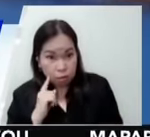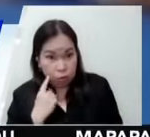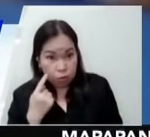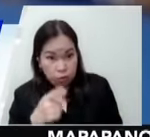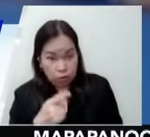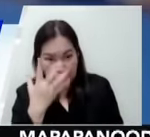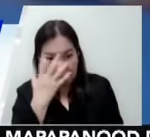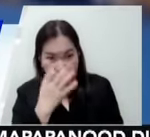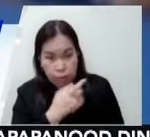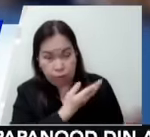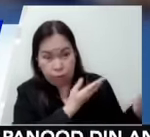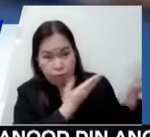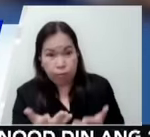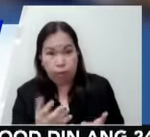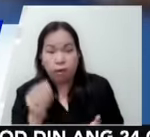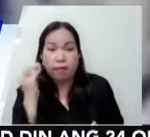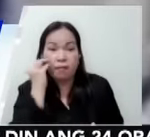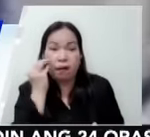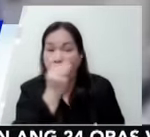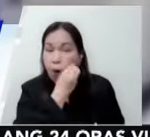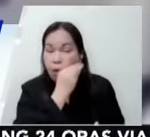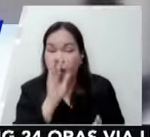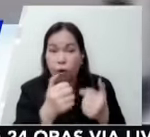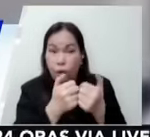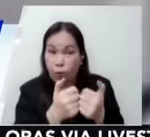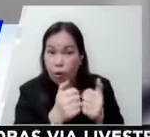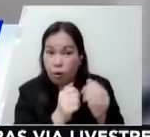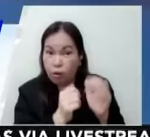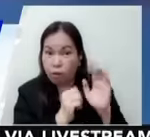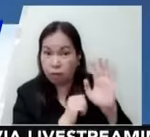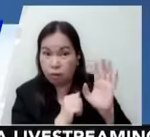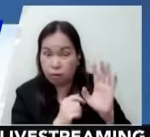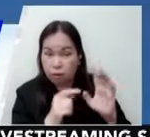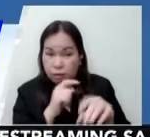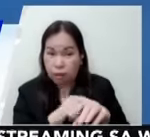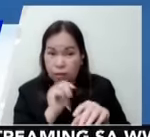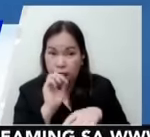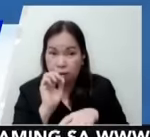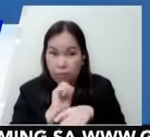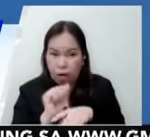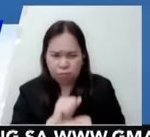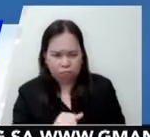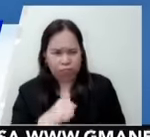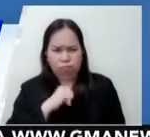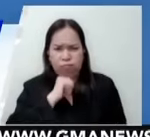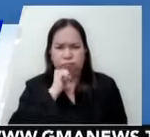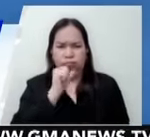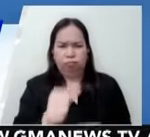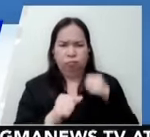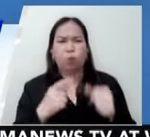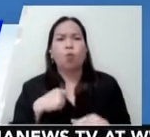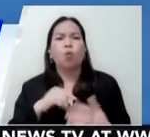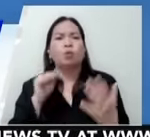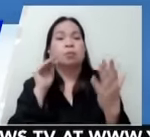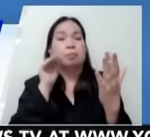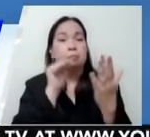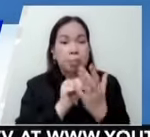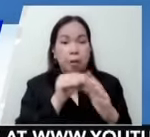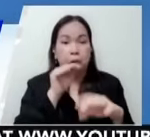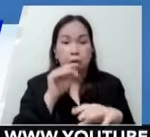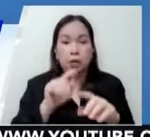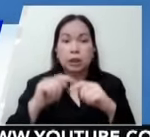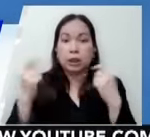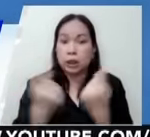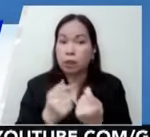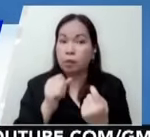ang boyfriend ng dalaga sa isang practice session. Anya, pinagalitan daw niya noon ang buong team at hindi lang si